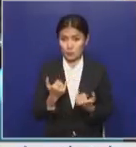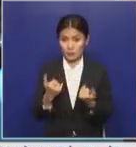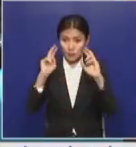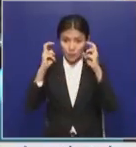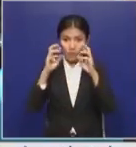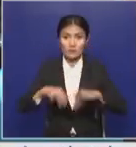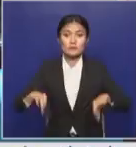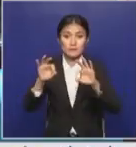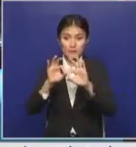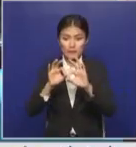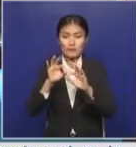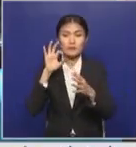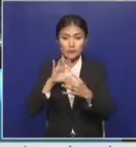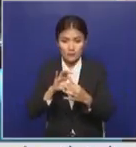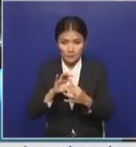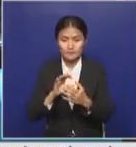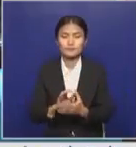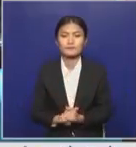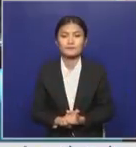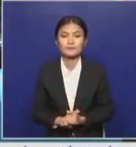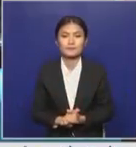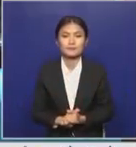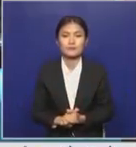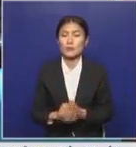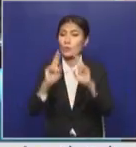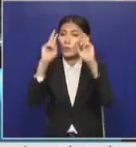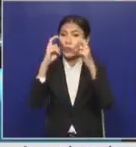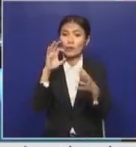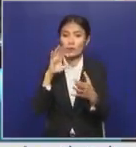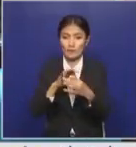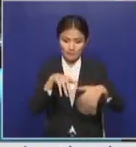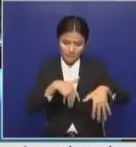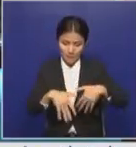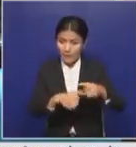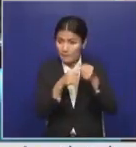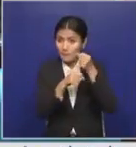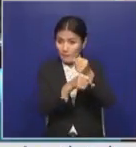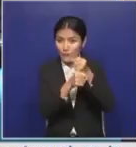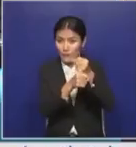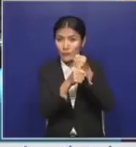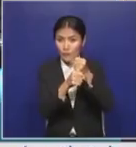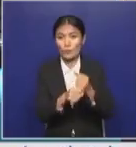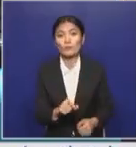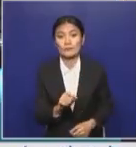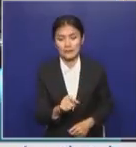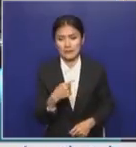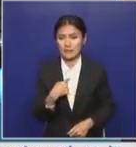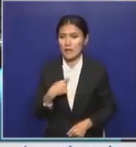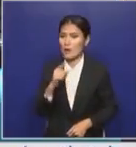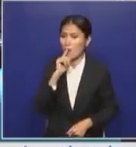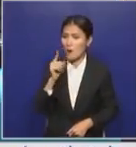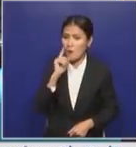เป็นประเด็นเกี่ยวกับการหัวข้อเรื่องการชุมนุมนะครับที่มีเกิดการจับช่วง